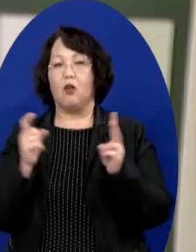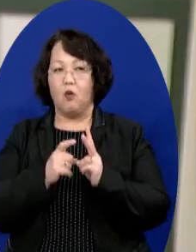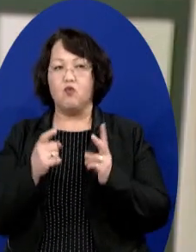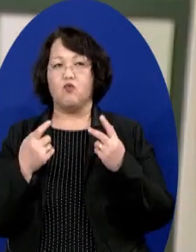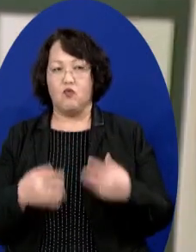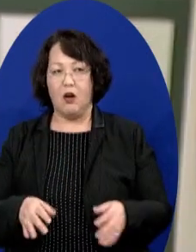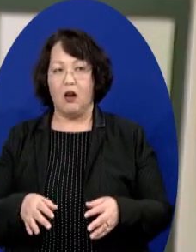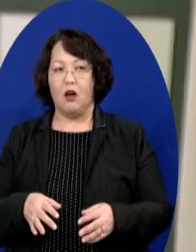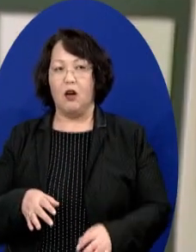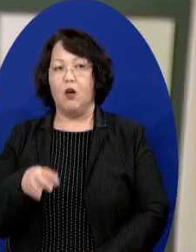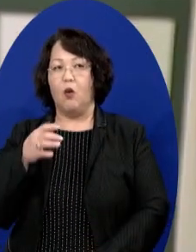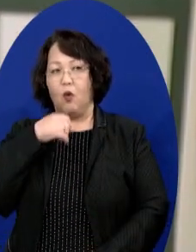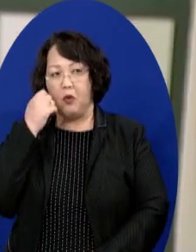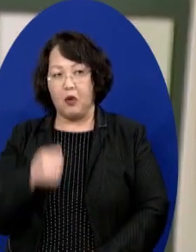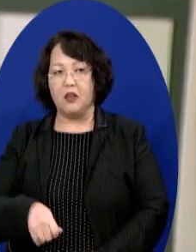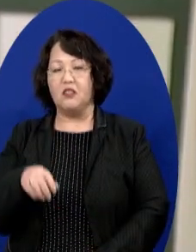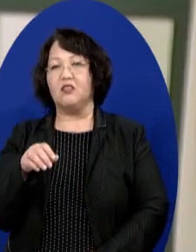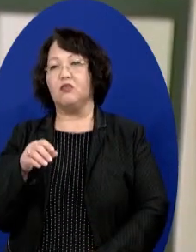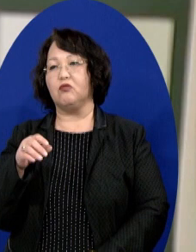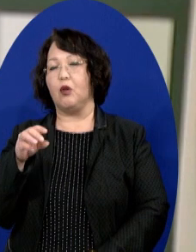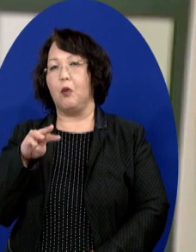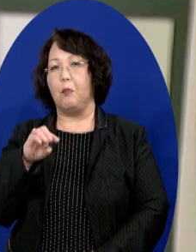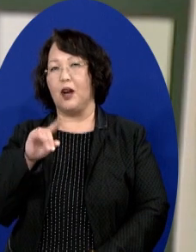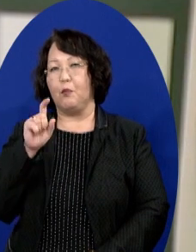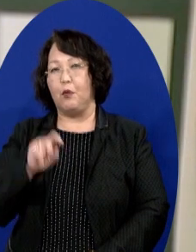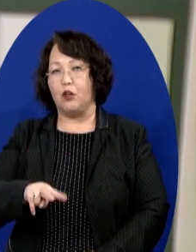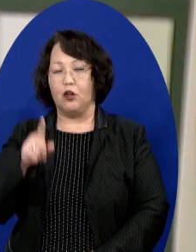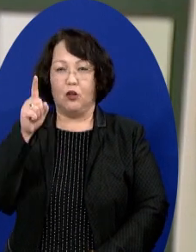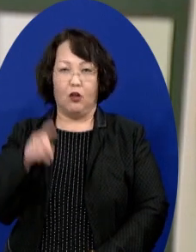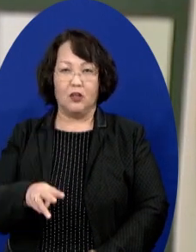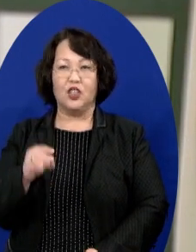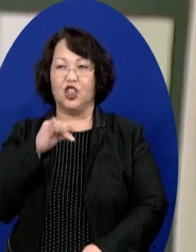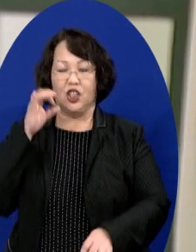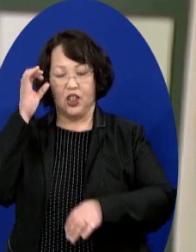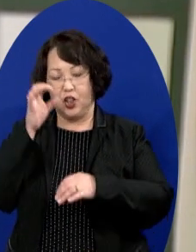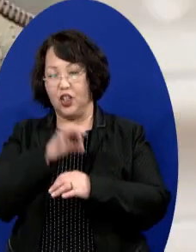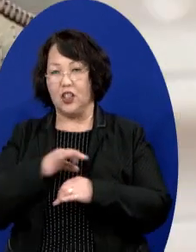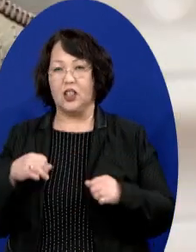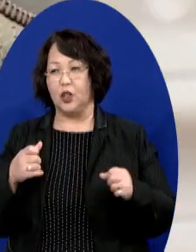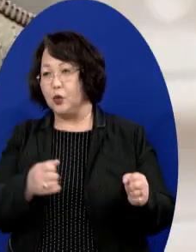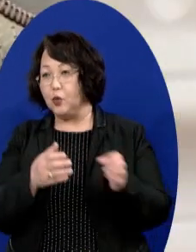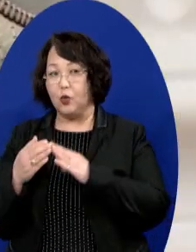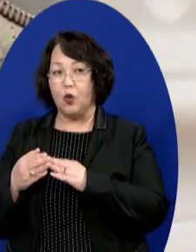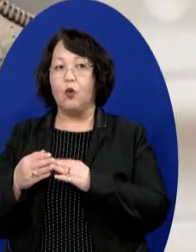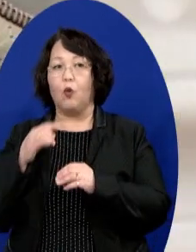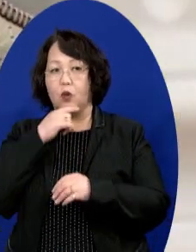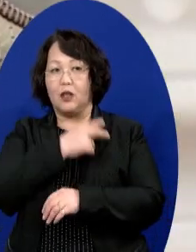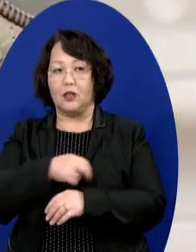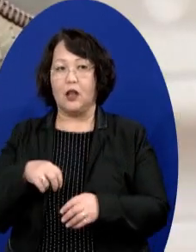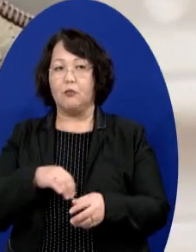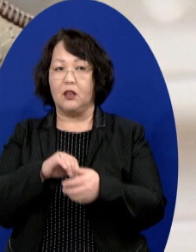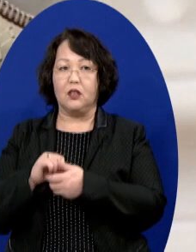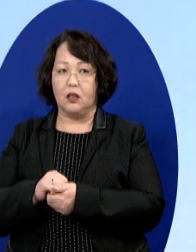хоёр тал Украйны Мариупол хотоос ингийн иргэдийг нүүлгэн шилжүүлэхэд нэгдүнцний байгууллага болон олон улсын улаан загалмай нийгэмлэгийг оролцуулахар зарчмын